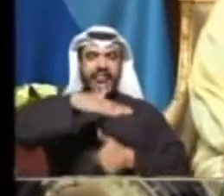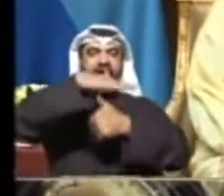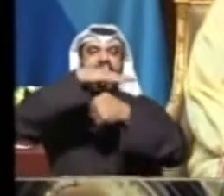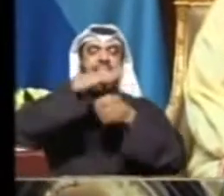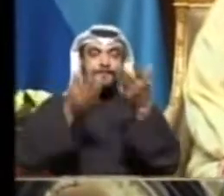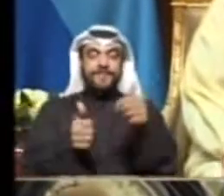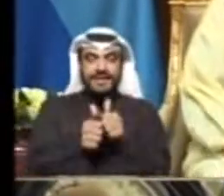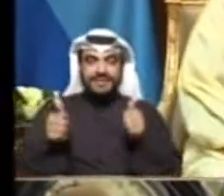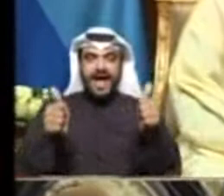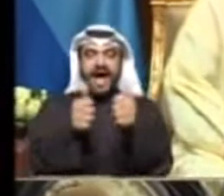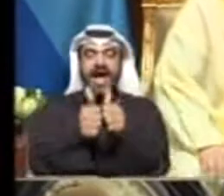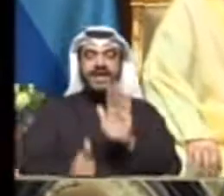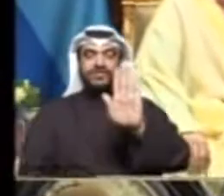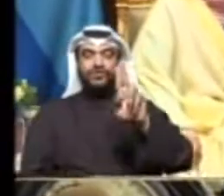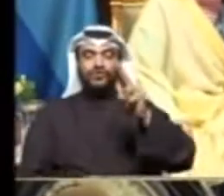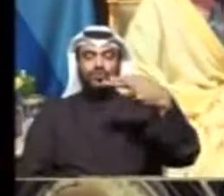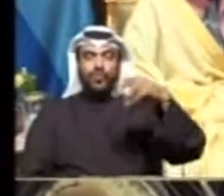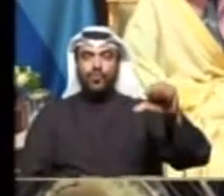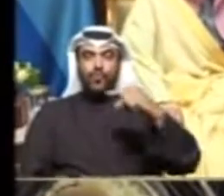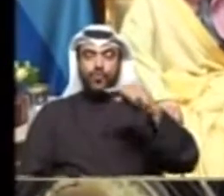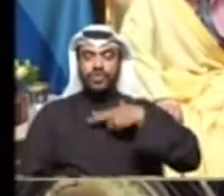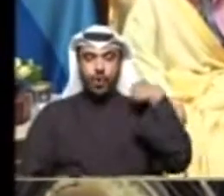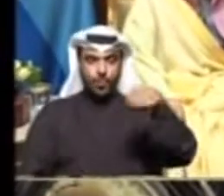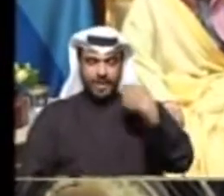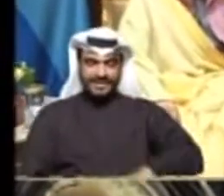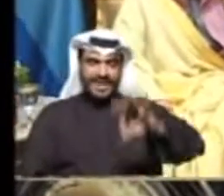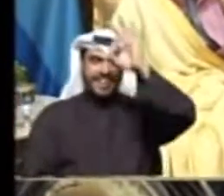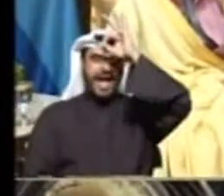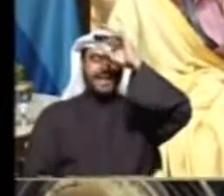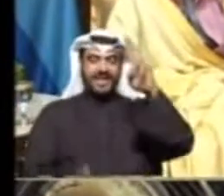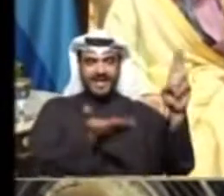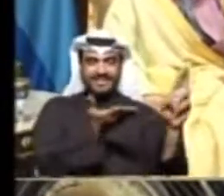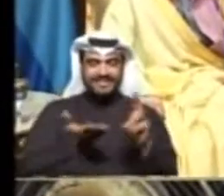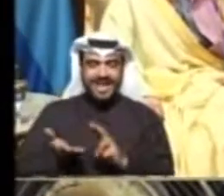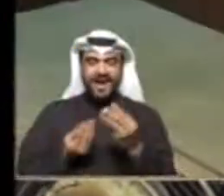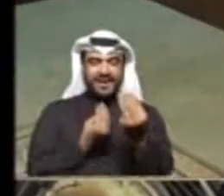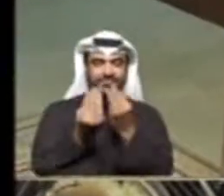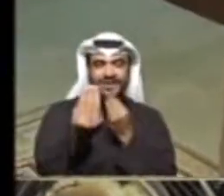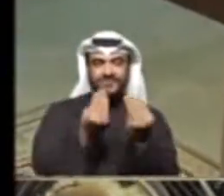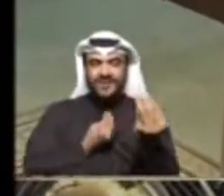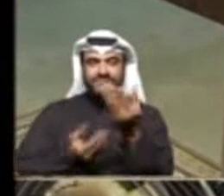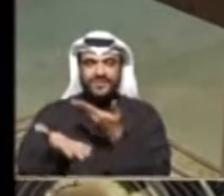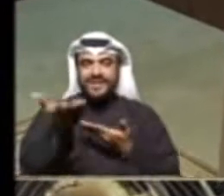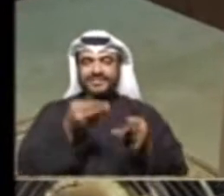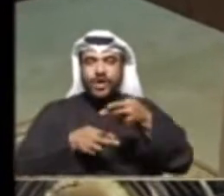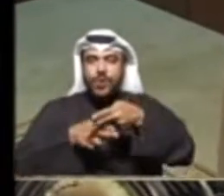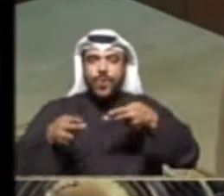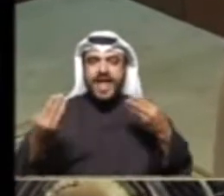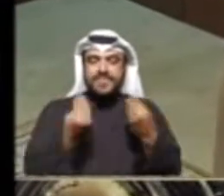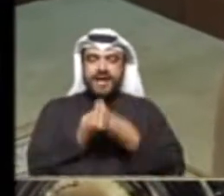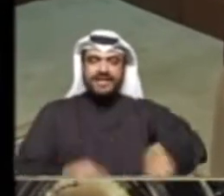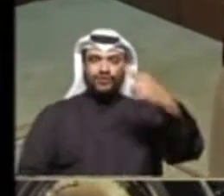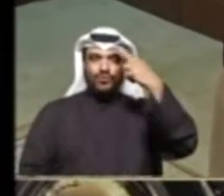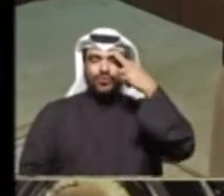نايف آل سعود وزير الداخلية بالمملكة العربية السعودية الشقيقة، وفحوى لقائه مع حضرة صاحب السمو الأمير